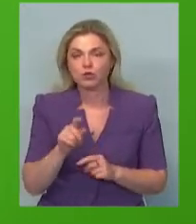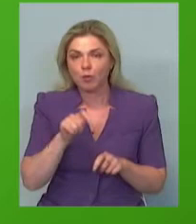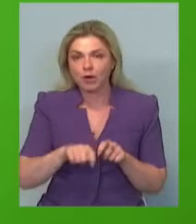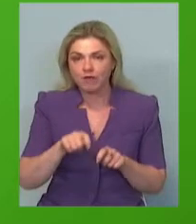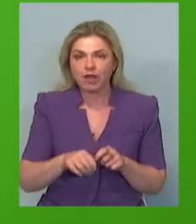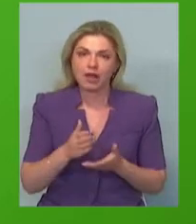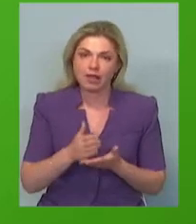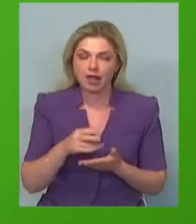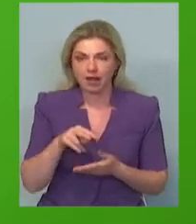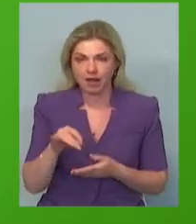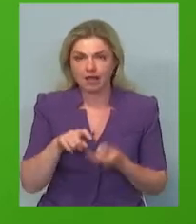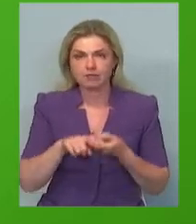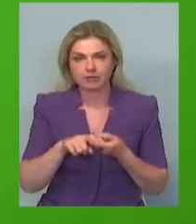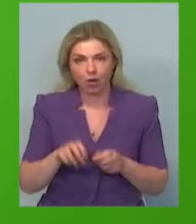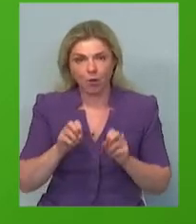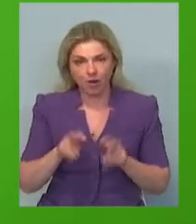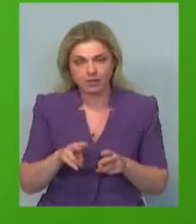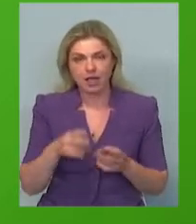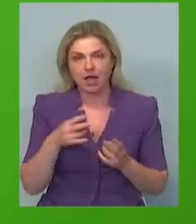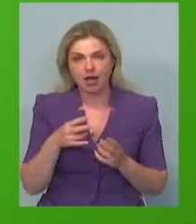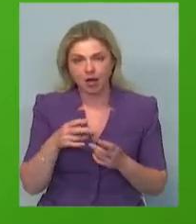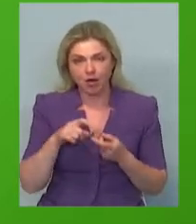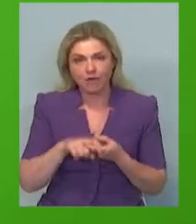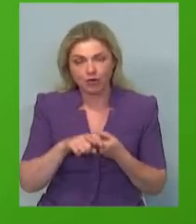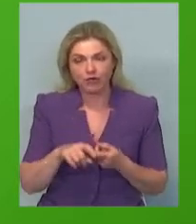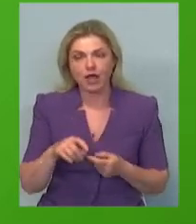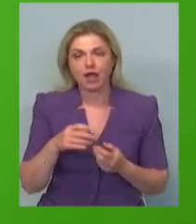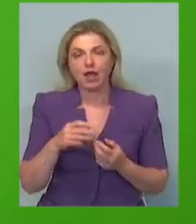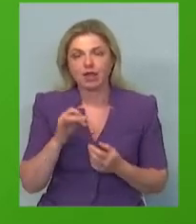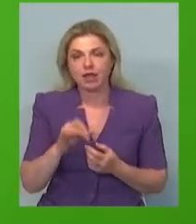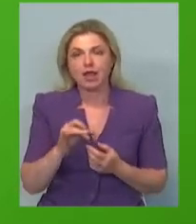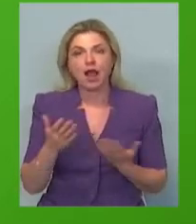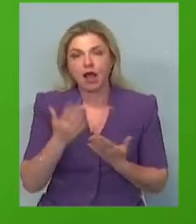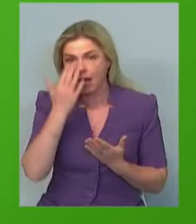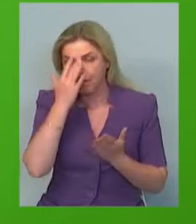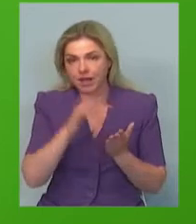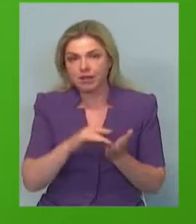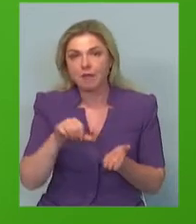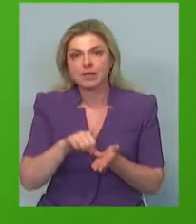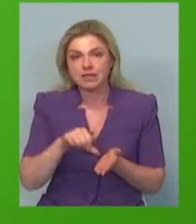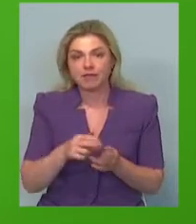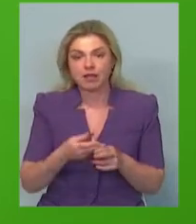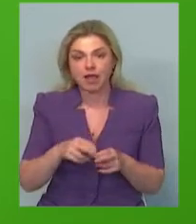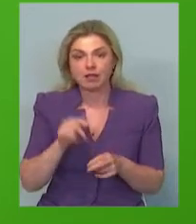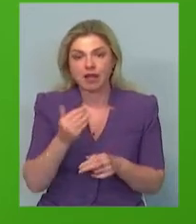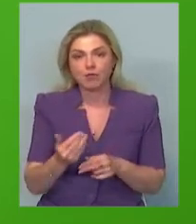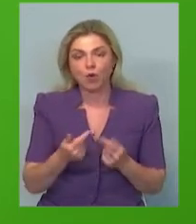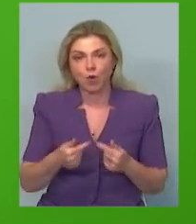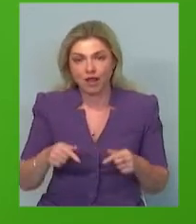небезпечних мікроорганізмів. Що показали результати та яка мета представників організації – далі у матеріалі Світлани